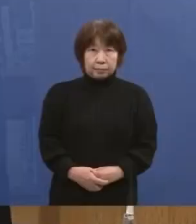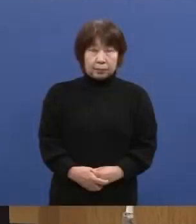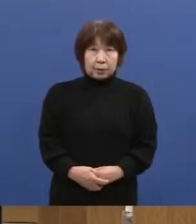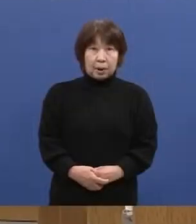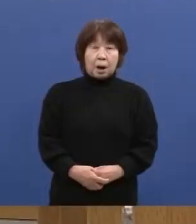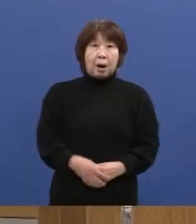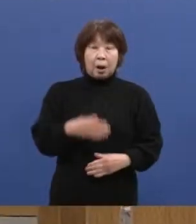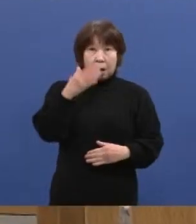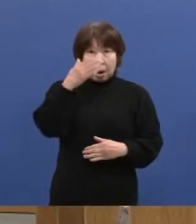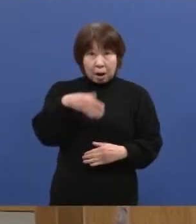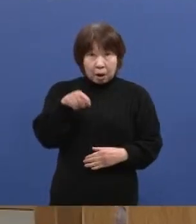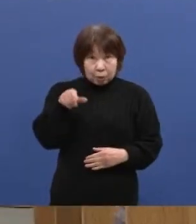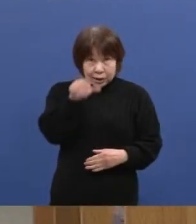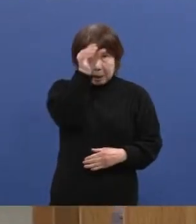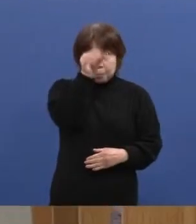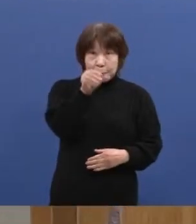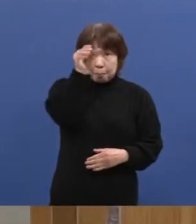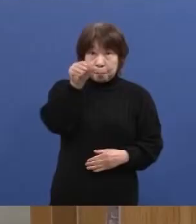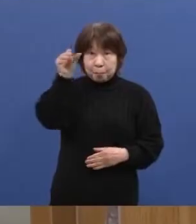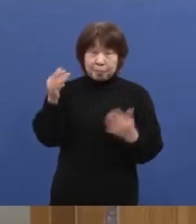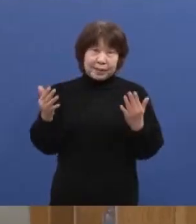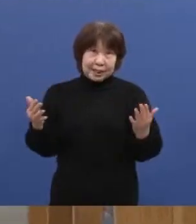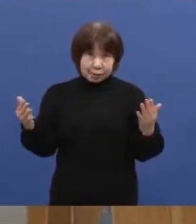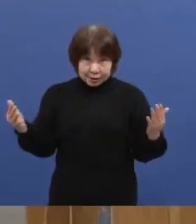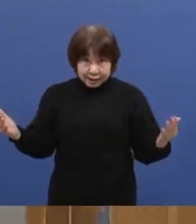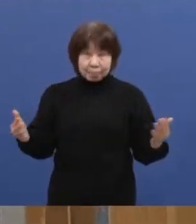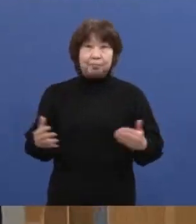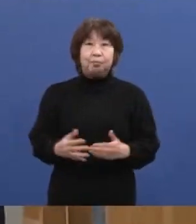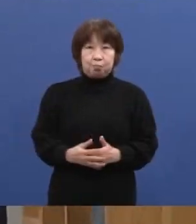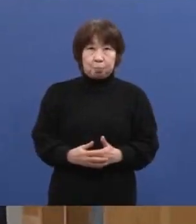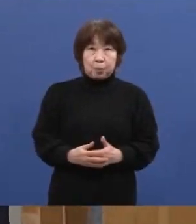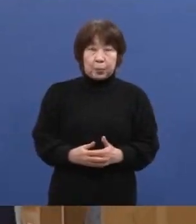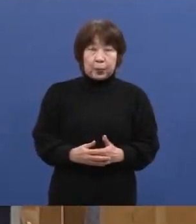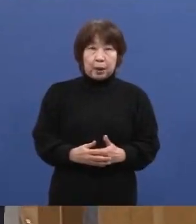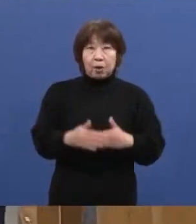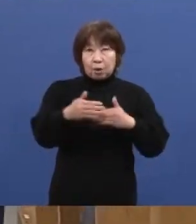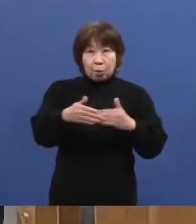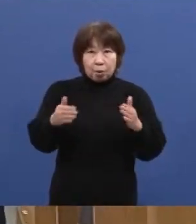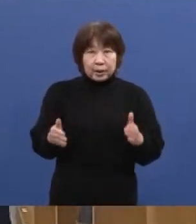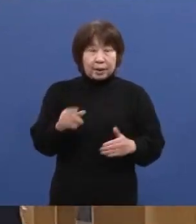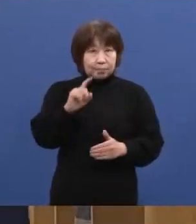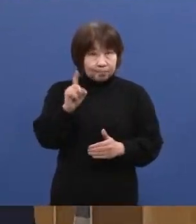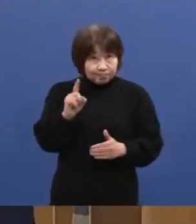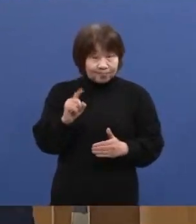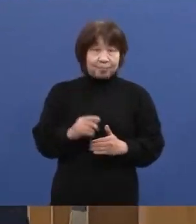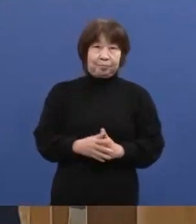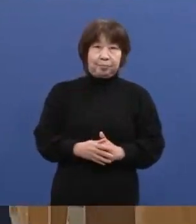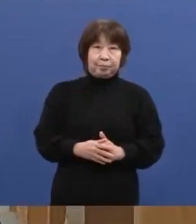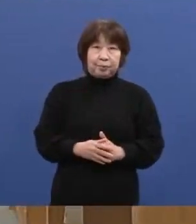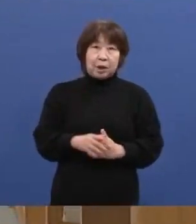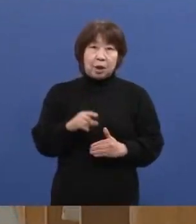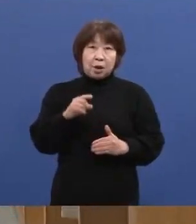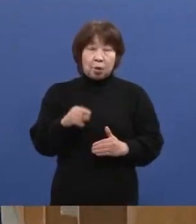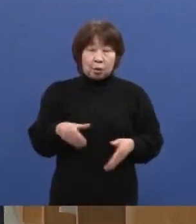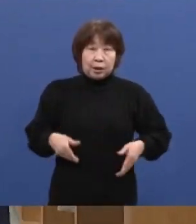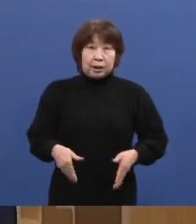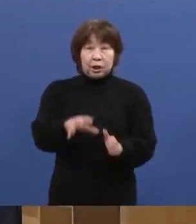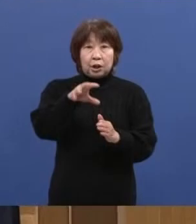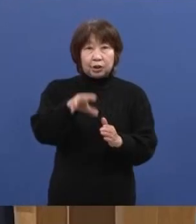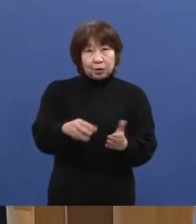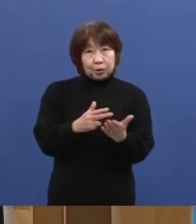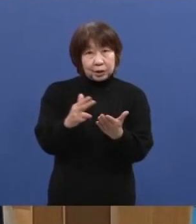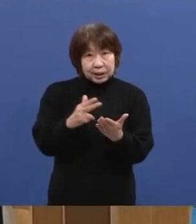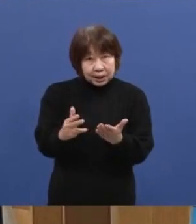こちらにも本当たくさんの本が並べられていますが、こちらどういったコーナーになるんですか？ はい、こちらは郷土資料コーナーです